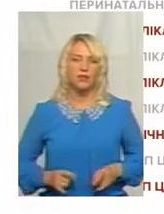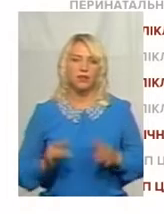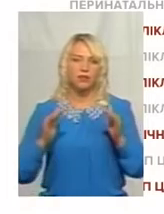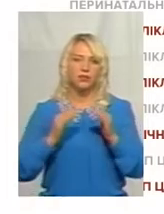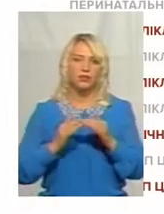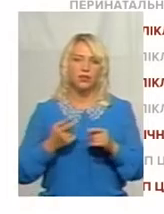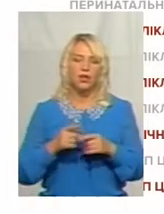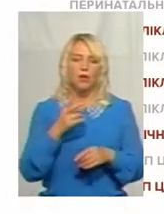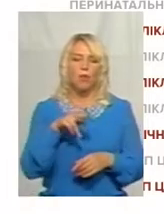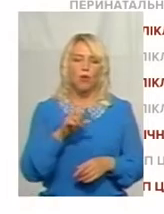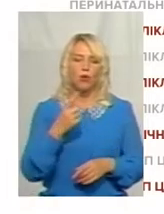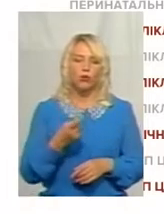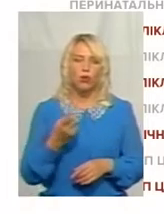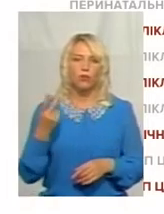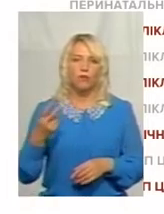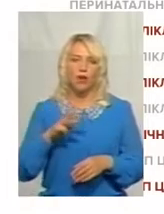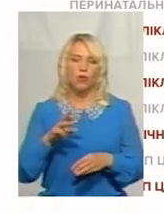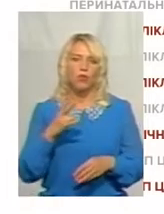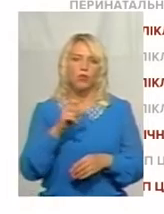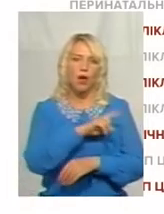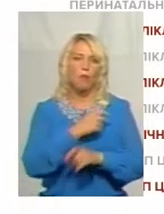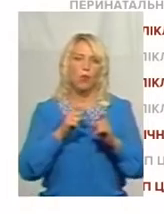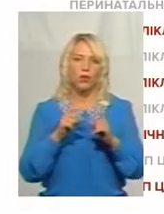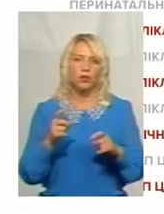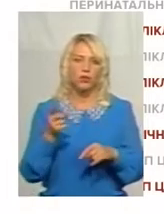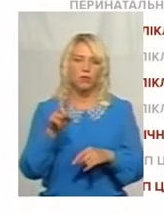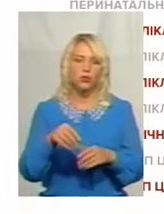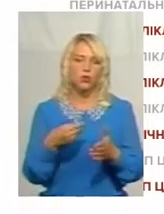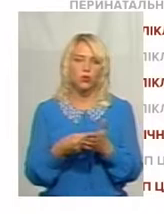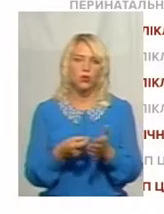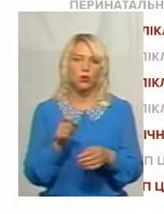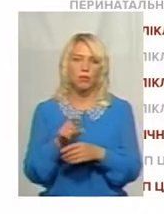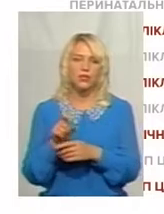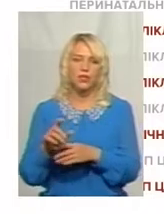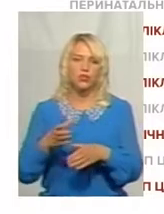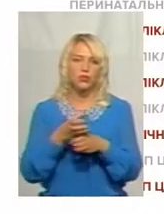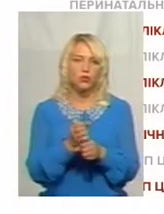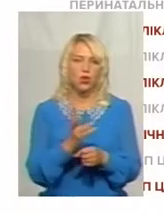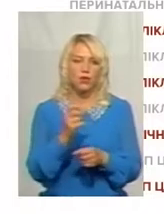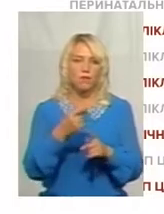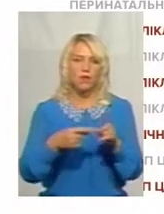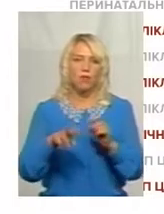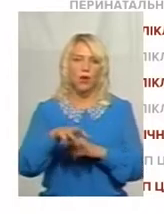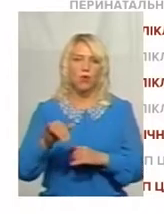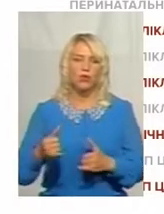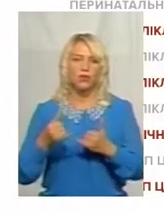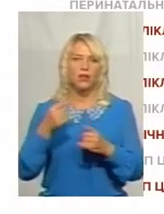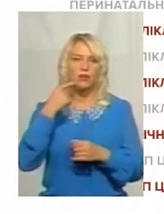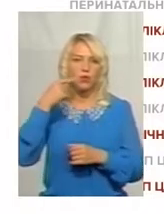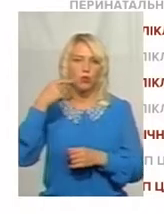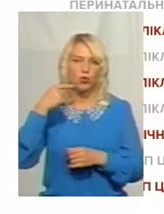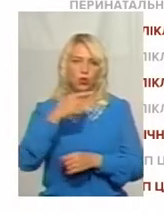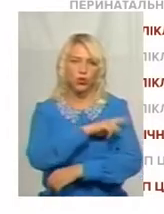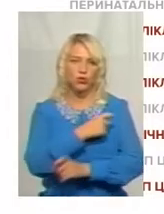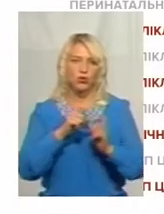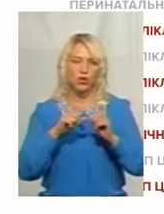центр, по 1-2 мільйони на поліклініки, але при цьому кошторисні призначення скоротились на 500 000 для стоматологічної клініки